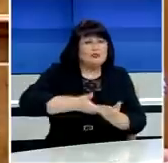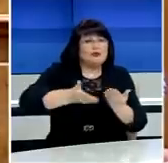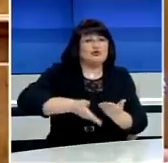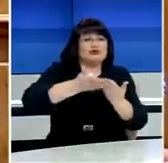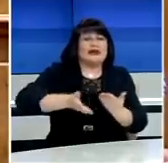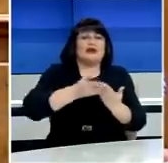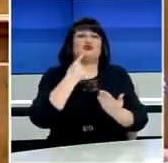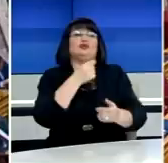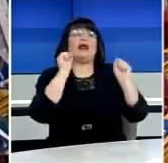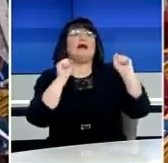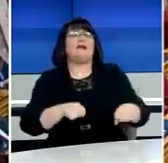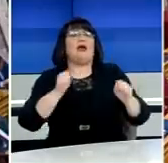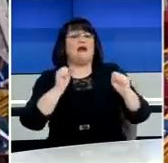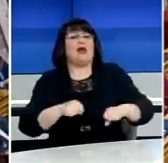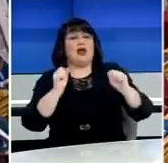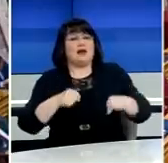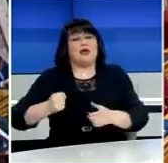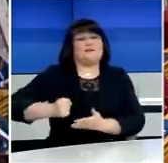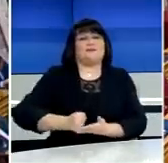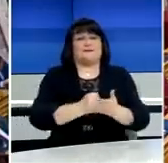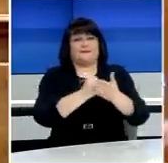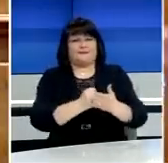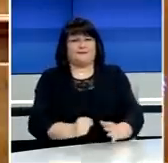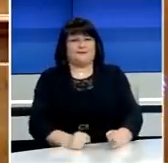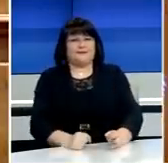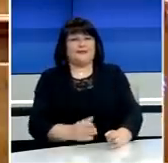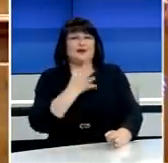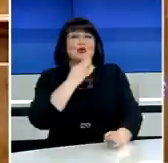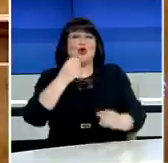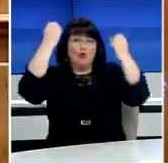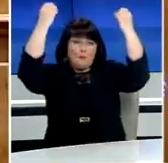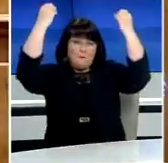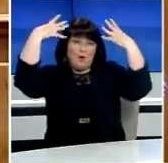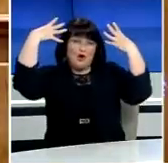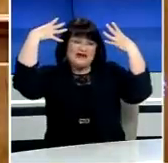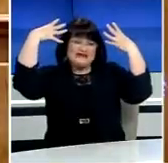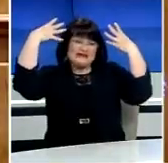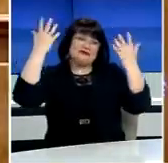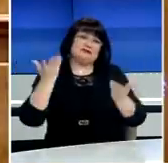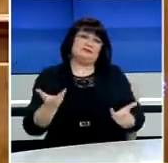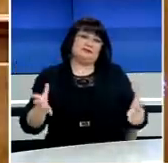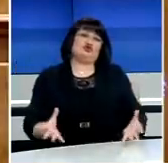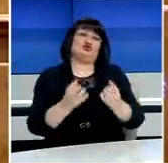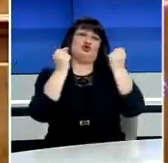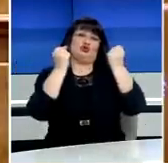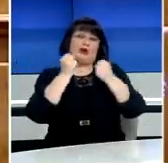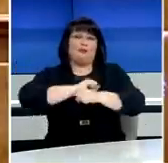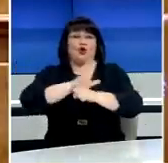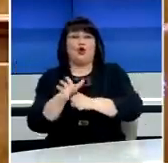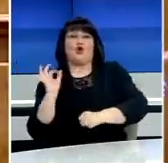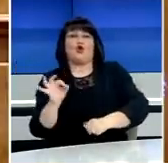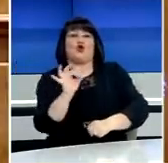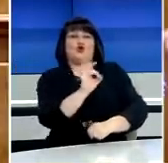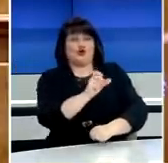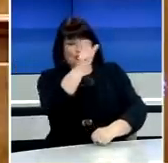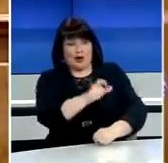σήμερα. Σας υποστηρίζουν σήμερα διότι είσαστε ο Μωυσής και μας σώσατε από την πανδημία. Μόλις κάνετε αυτό